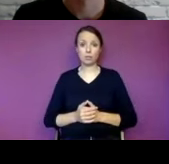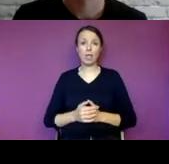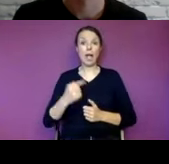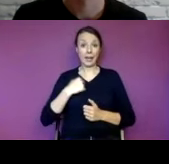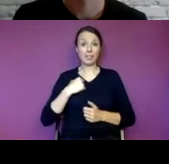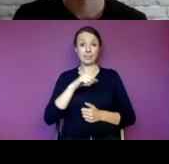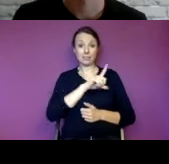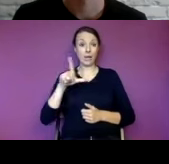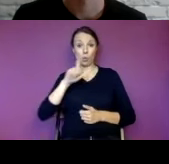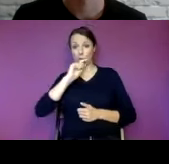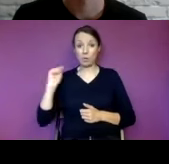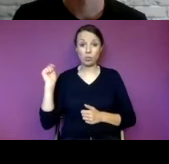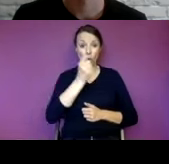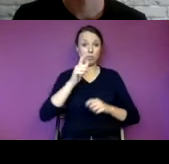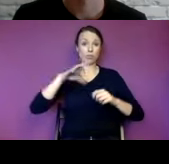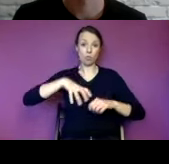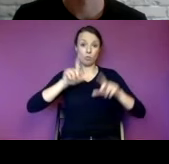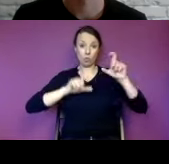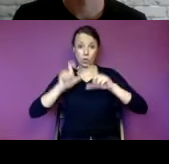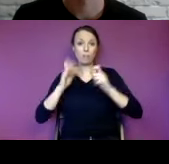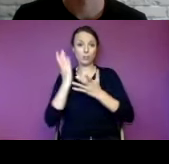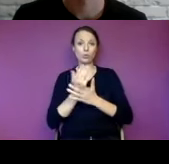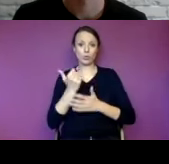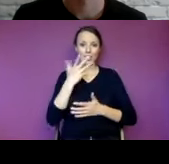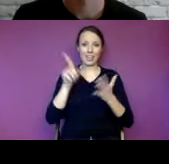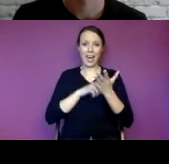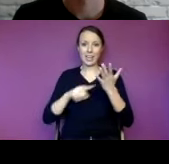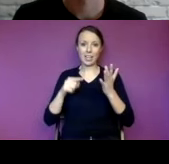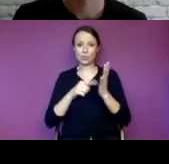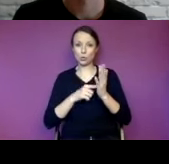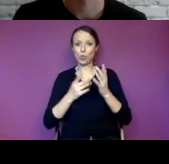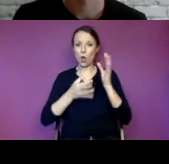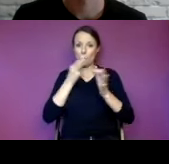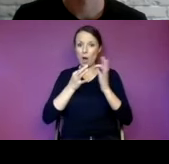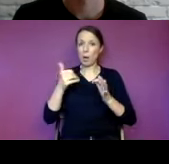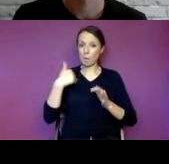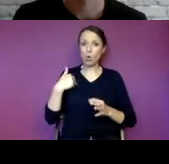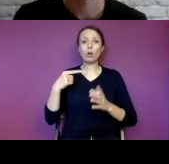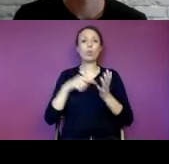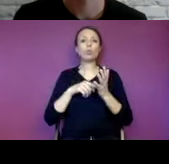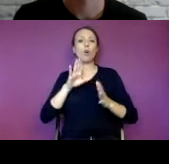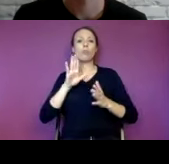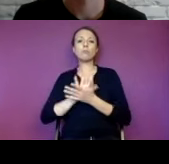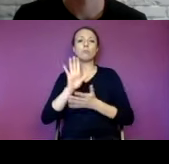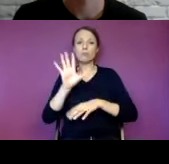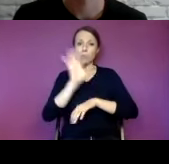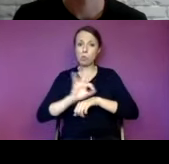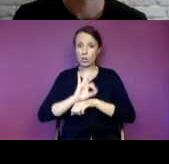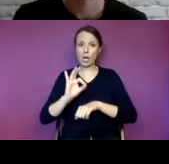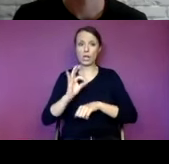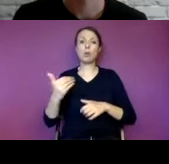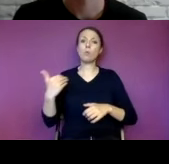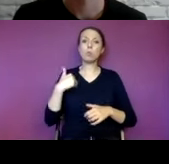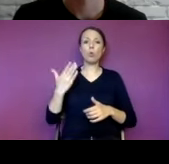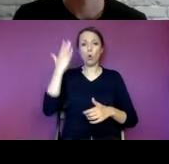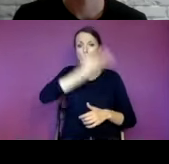który tutaj padło pytanie, faktycznie to jest akurat swoistość tego projektu, który polegał na wymianie portretu